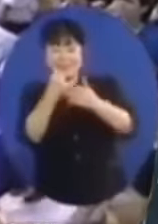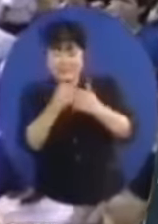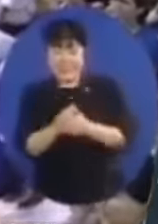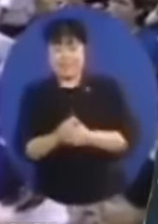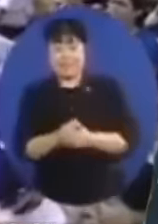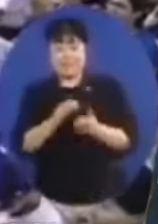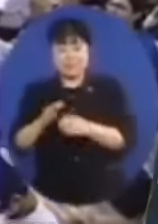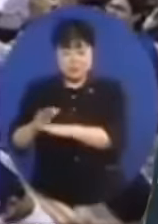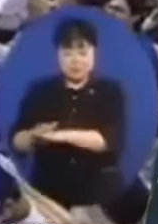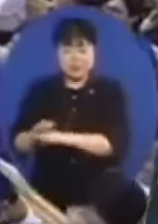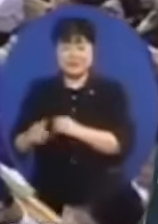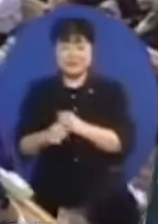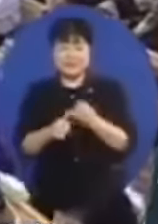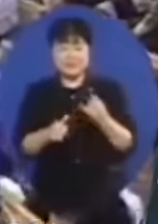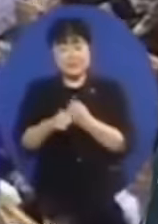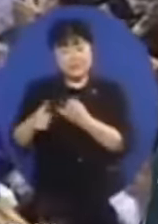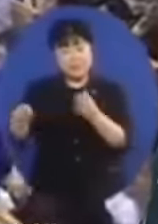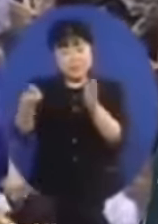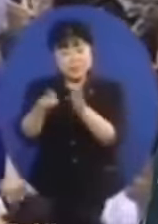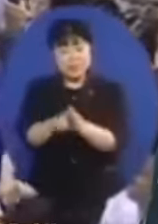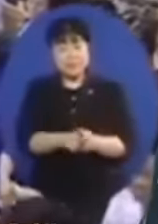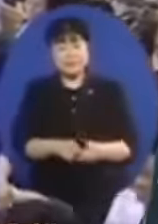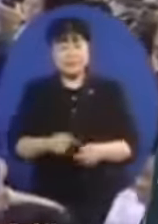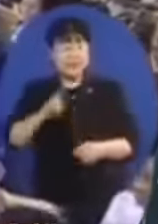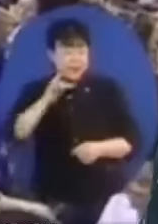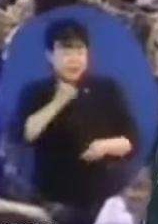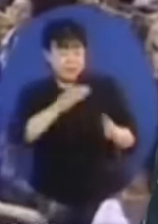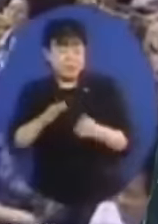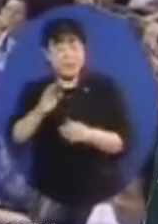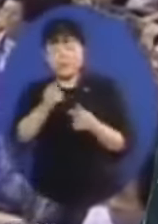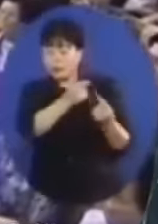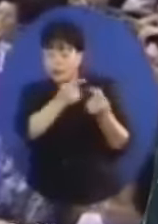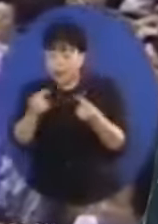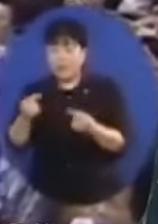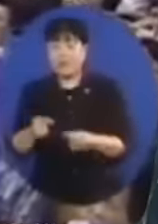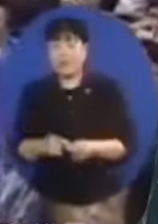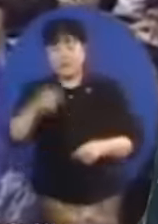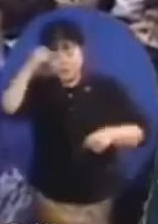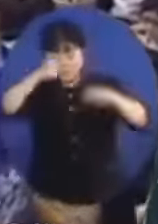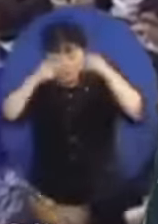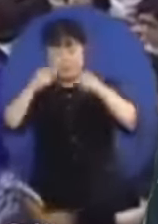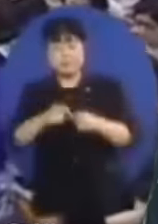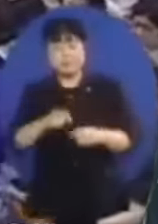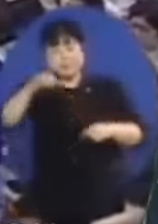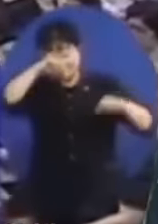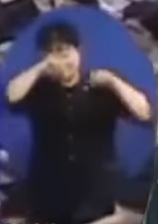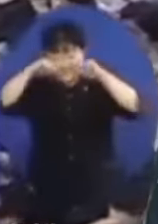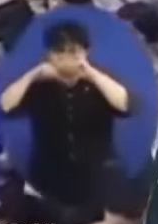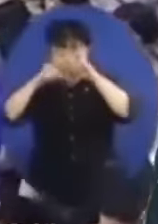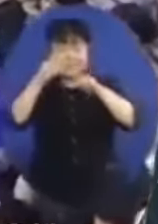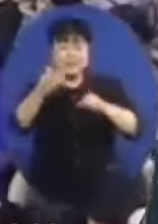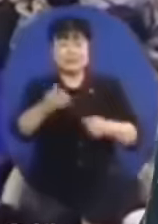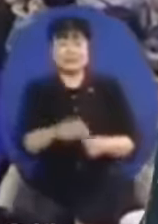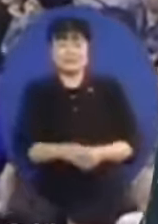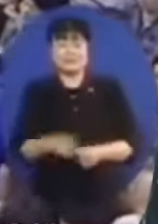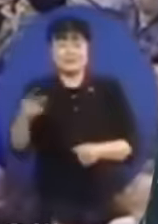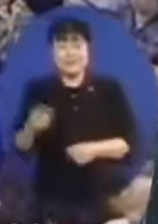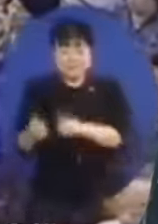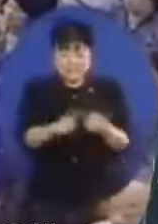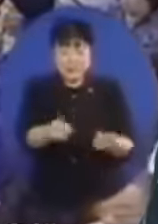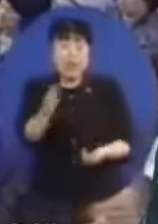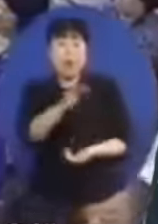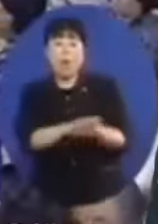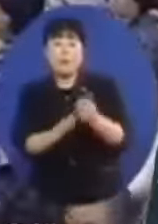그 준비한 것이 신부가 남편을 위하여 단장한 것 같더라. 모든 눈물을 그 눈에서 닦아주시니 다시는 사망이